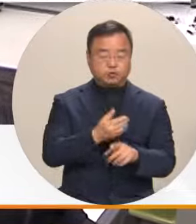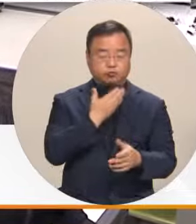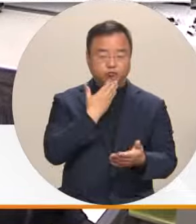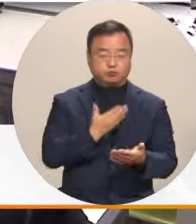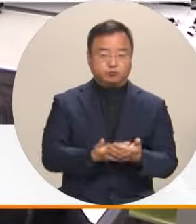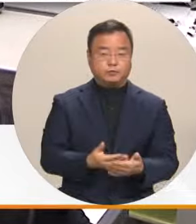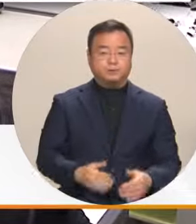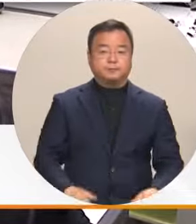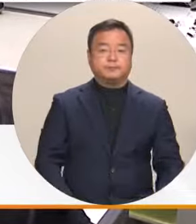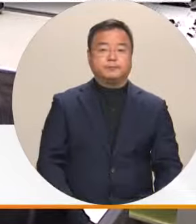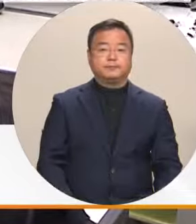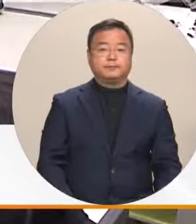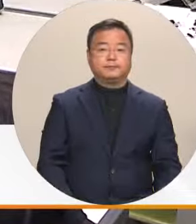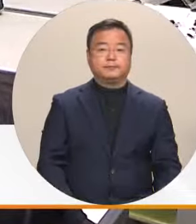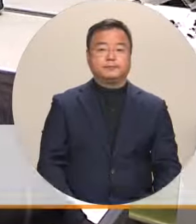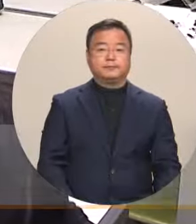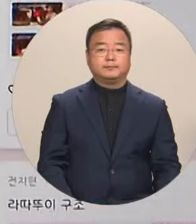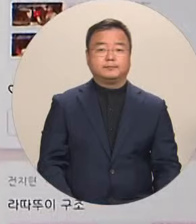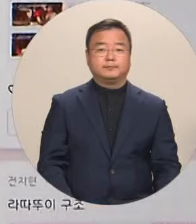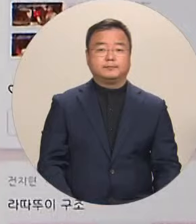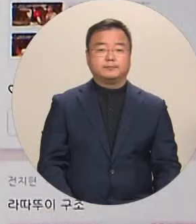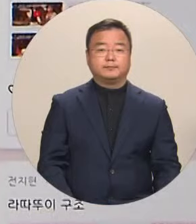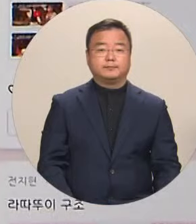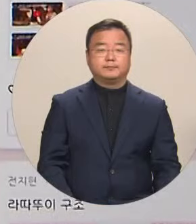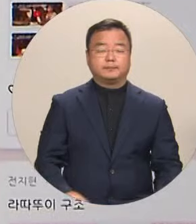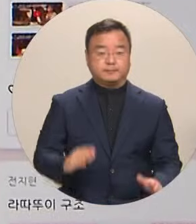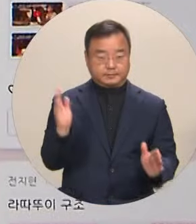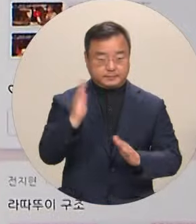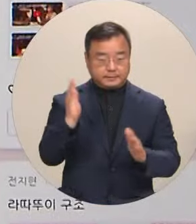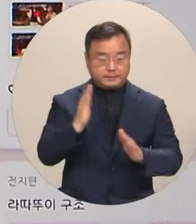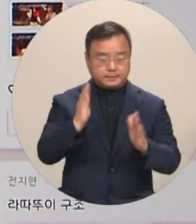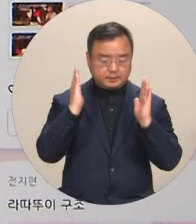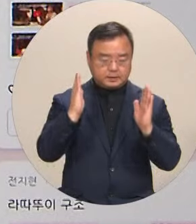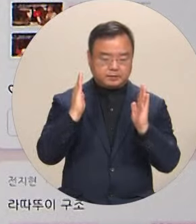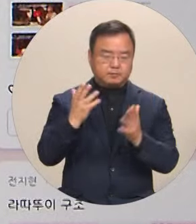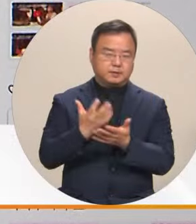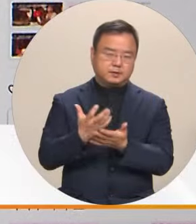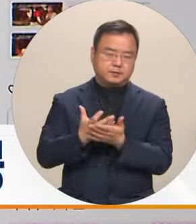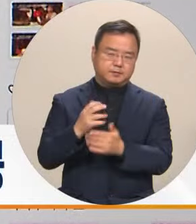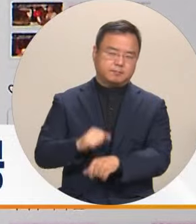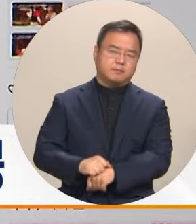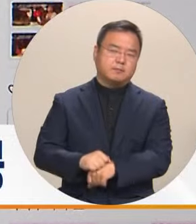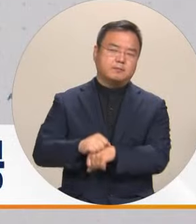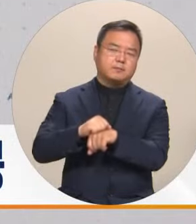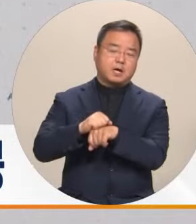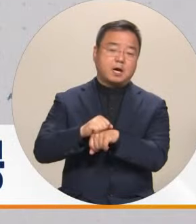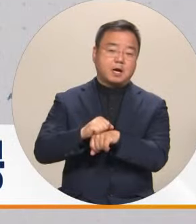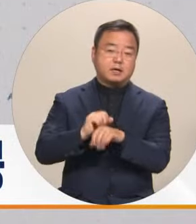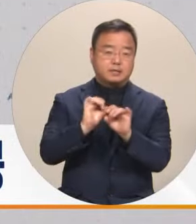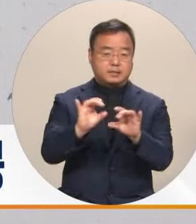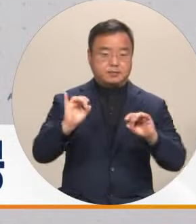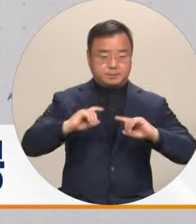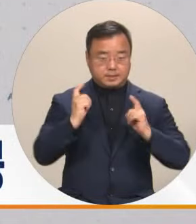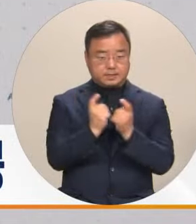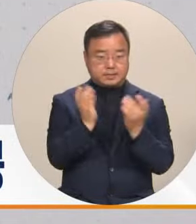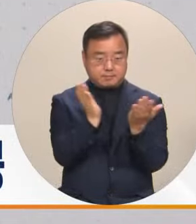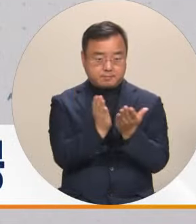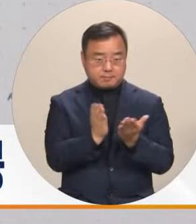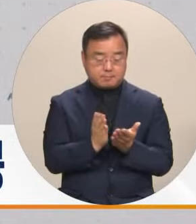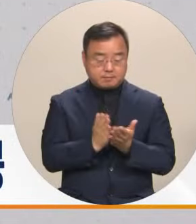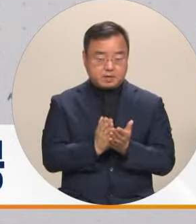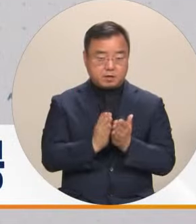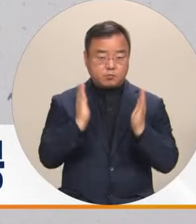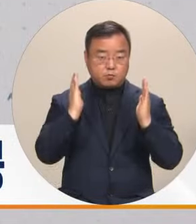중요하다고 보거든요 학생들의 학습 데이터가 쌓이면 학생 개개인에 맞는 맞춤형 수업이나